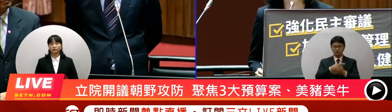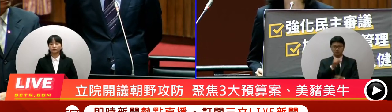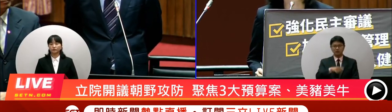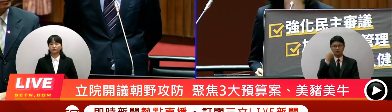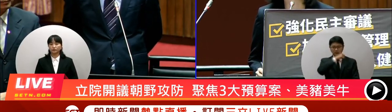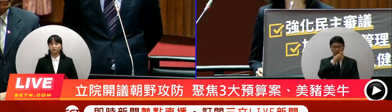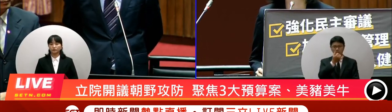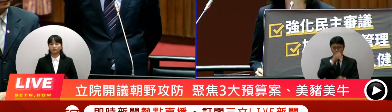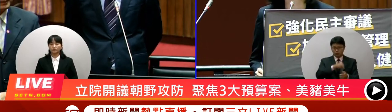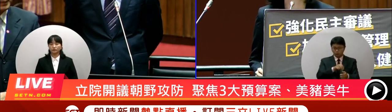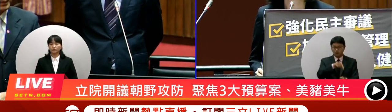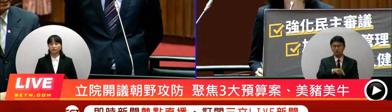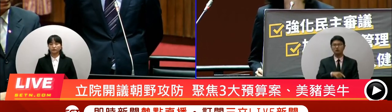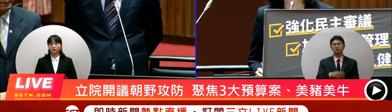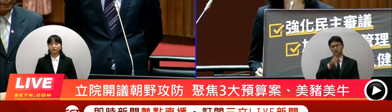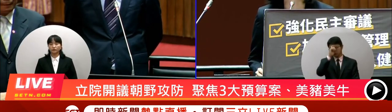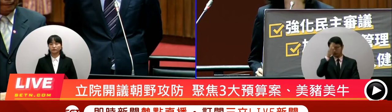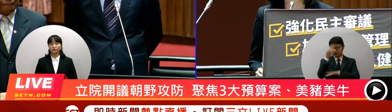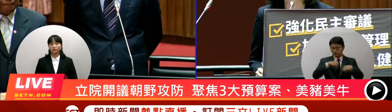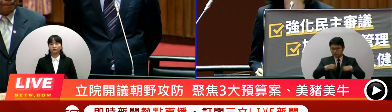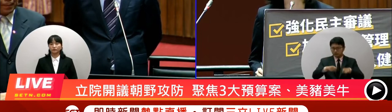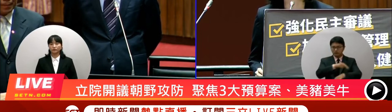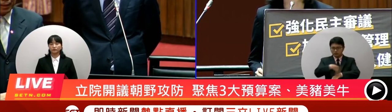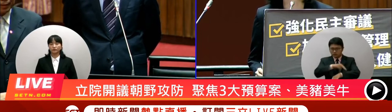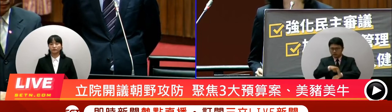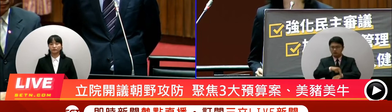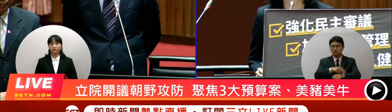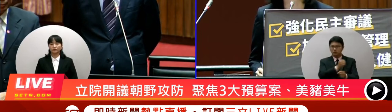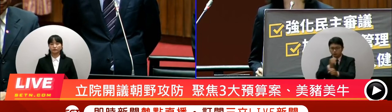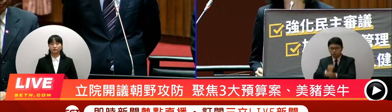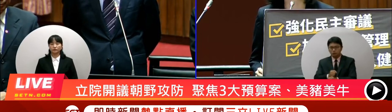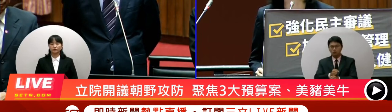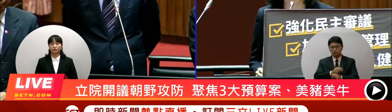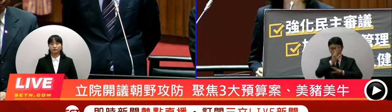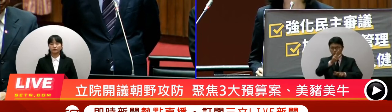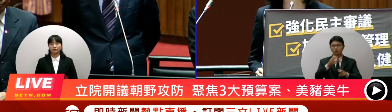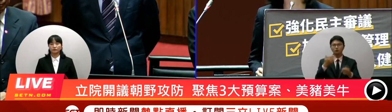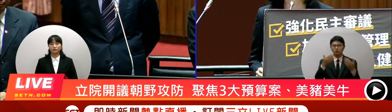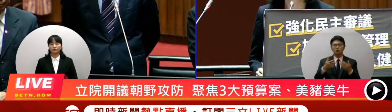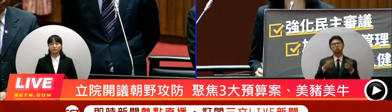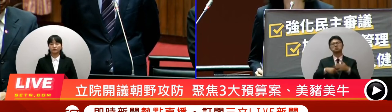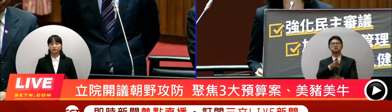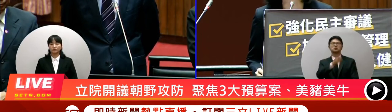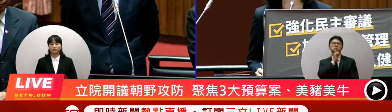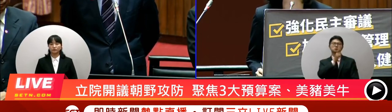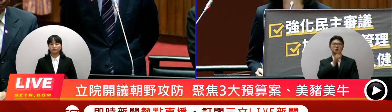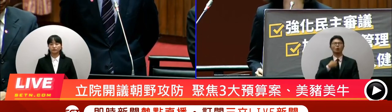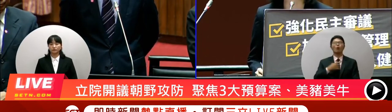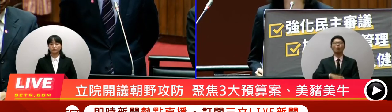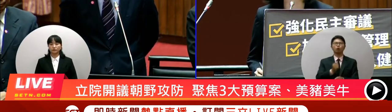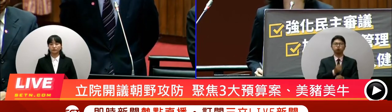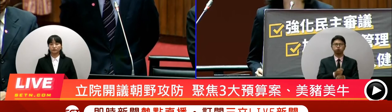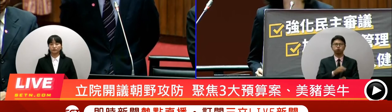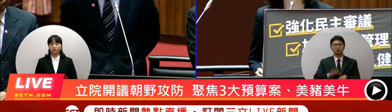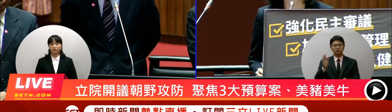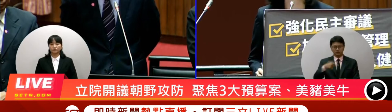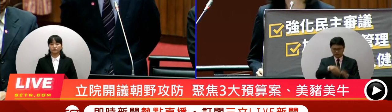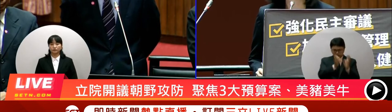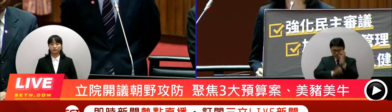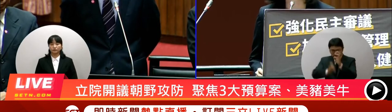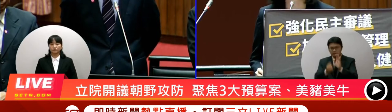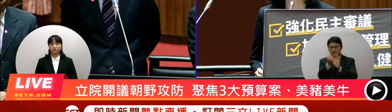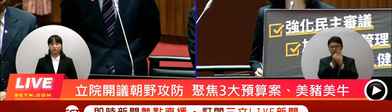很希望看到这部分的政策的执行面以及规划面都能够清楚的落实，而不是只有口头上说我们会做我们会做，但是完全看不到细项是什